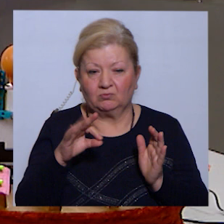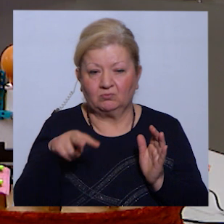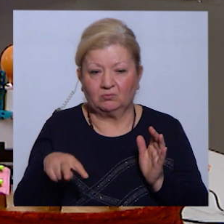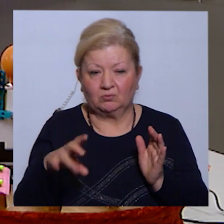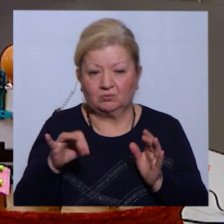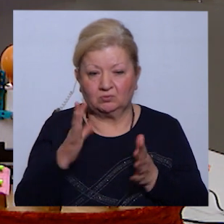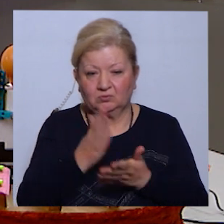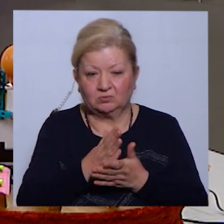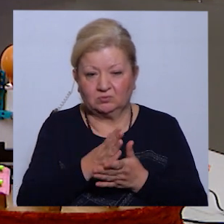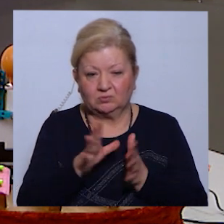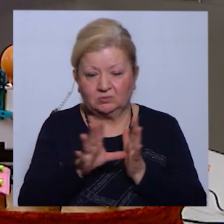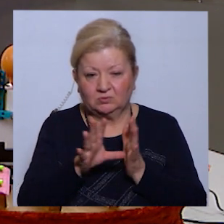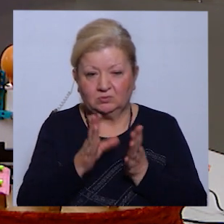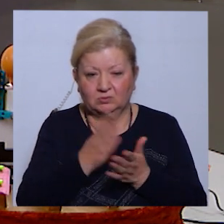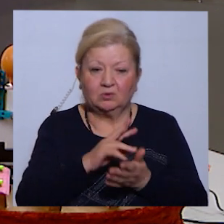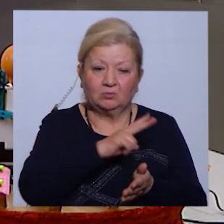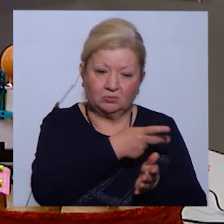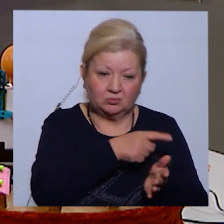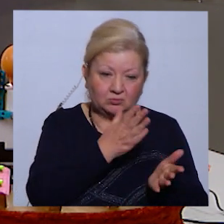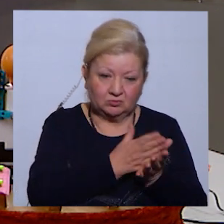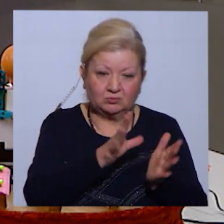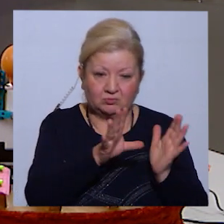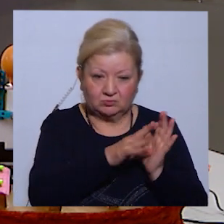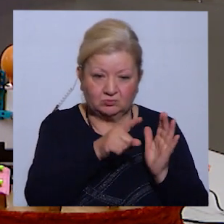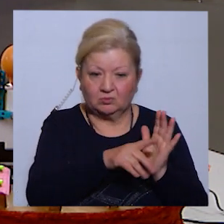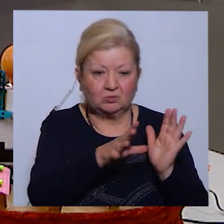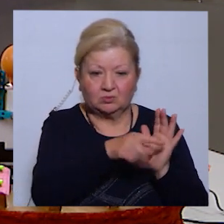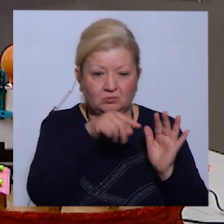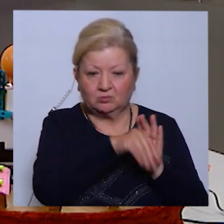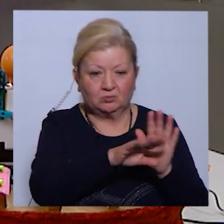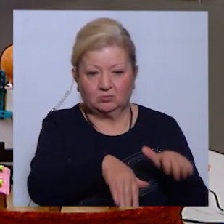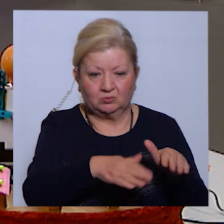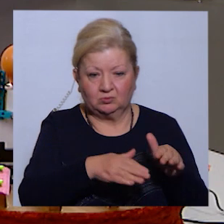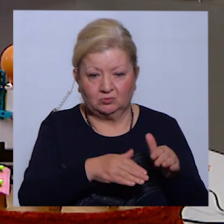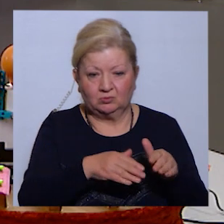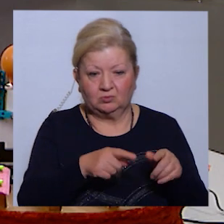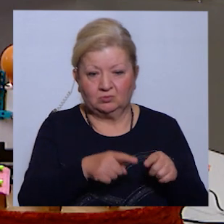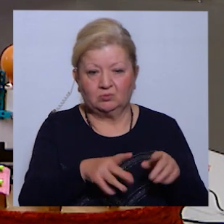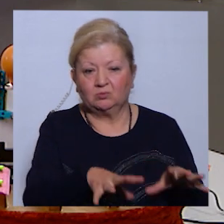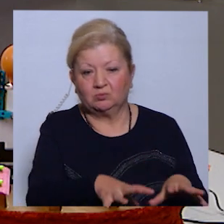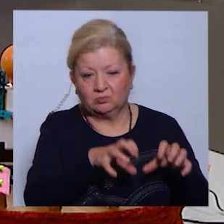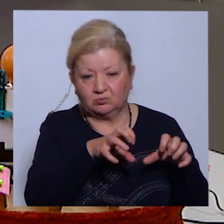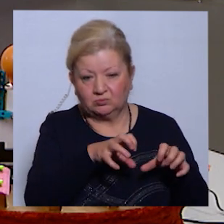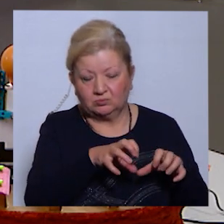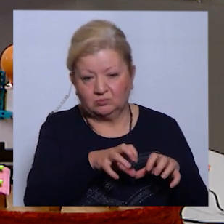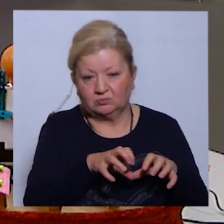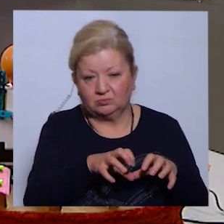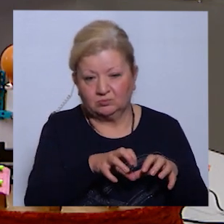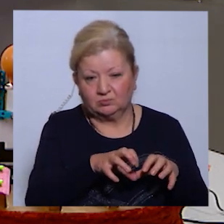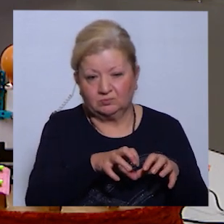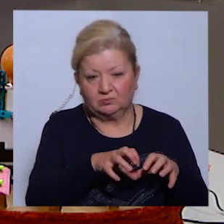მეორე ტევადობაზეც მიერთებულია ვოლტმეტრი, ძაბა ზედ არ მაქვს. გადავმუხტოთ,